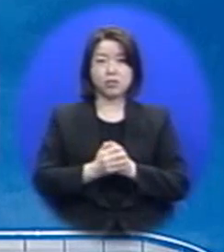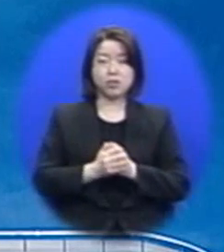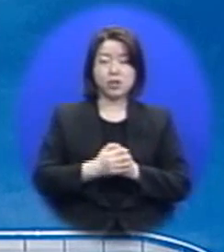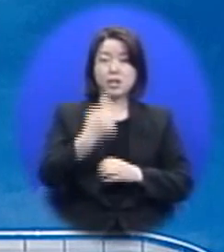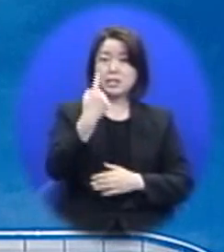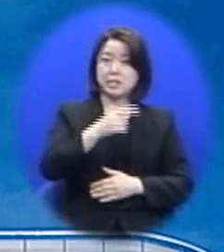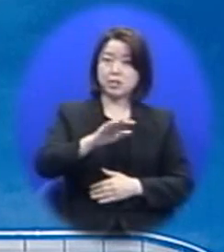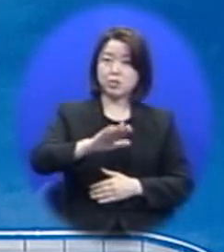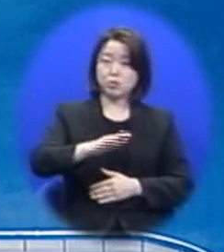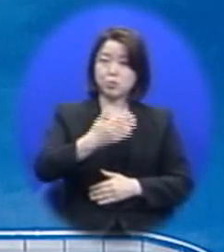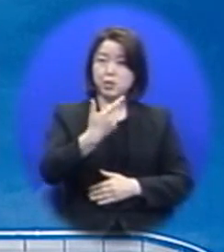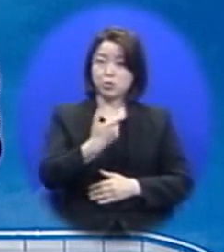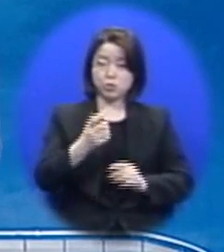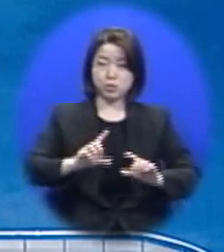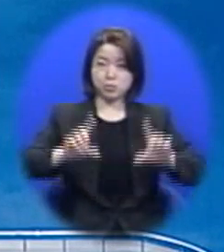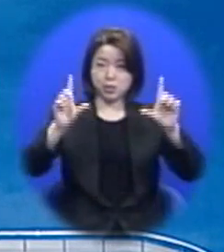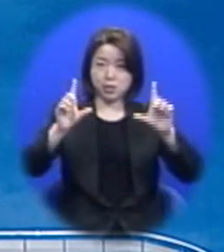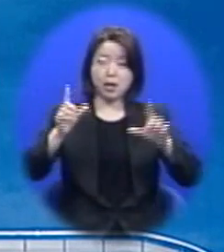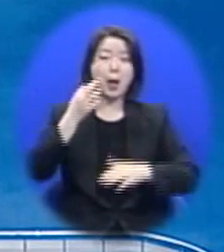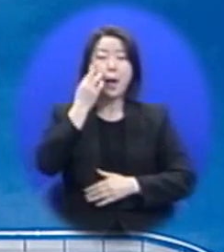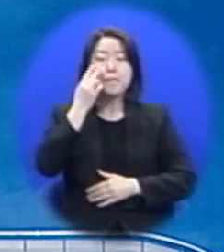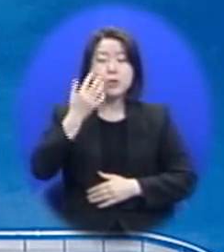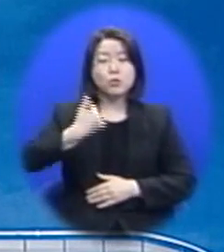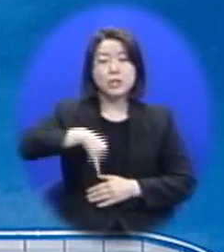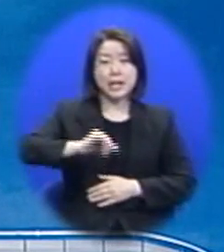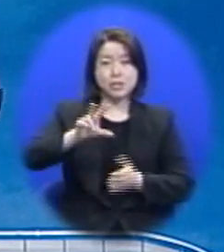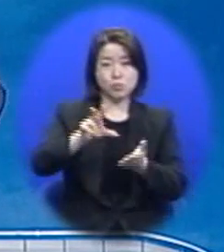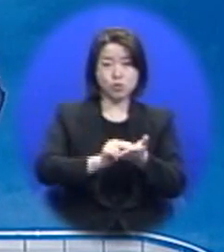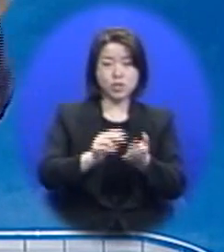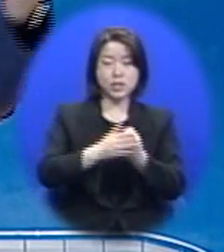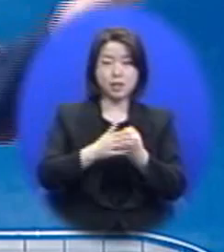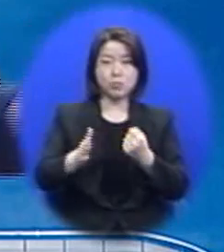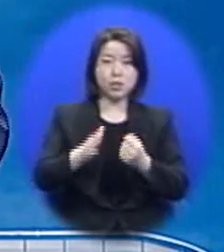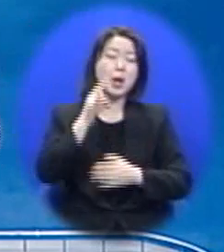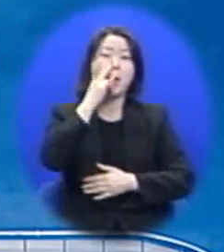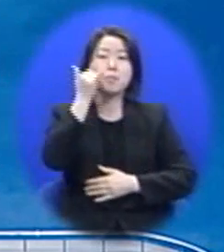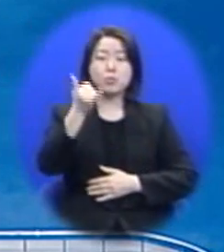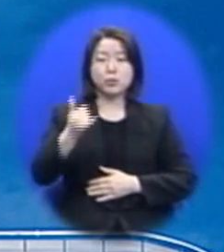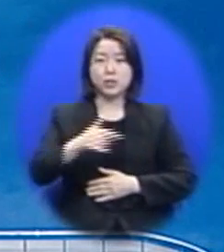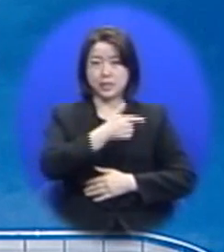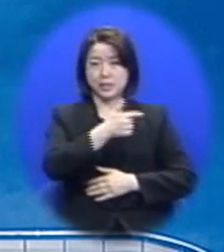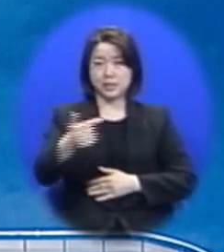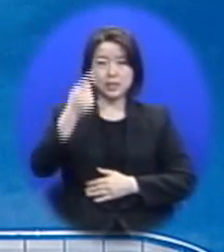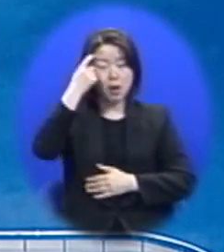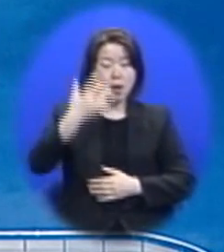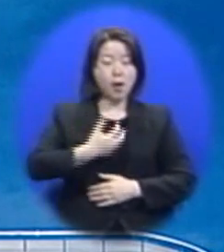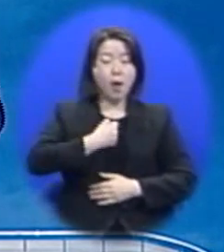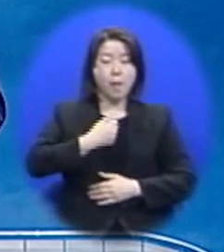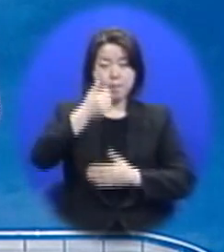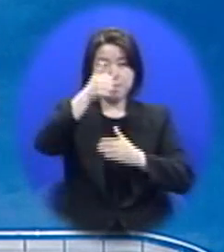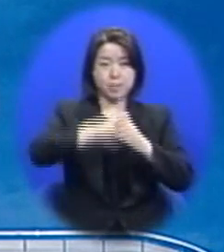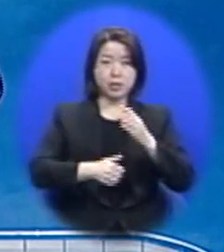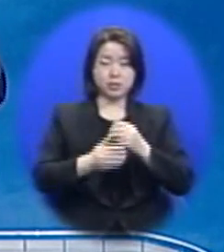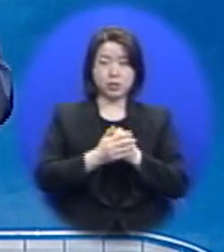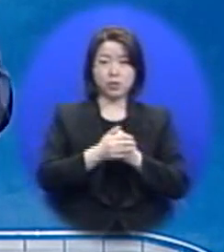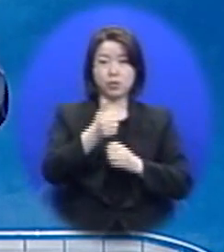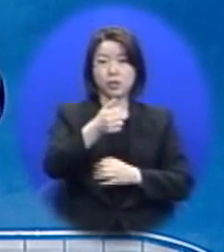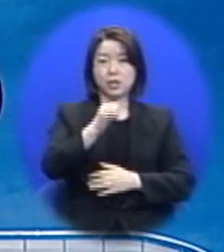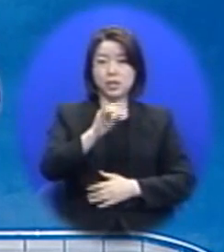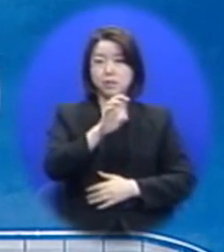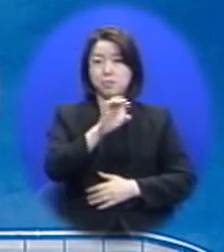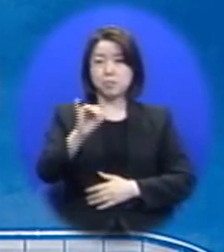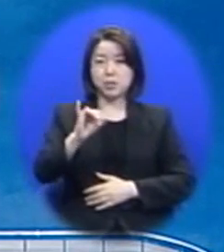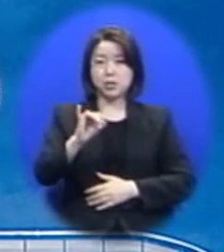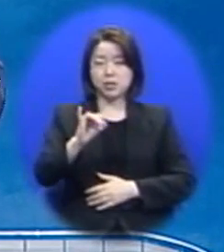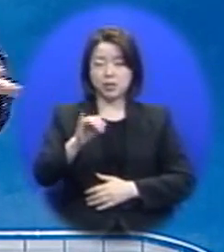끝내요. 1960년대 미국 자녀들의 문제 때문에 부모들이 큰 충격에 빠졌습니다. 히피 열풍이